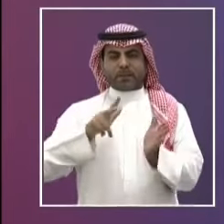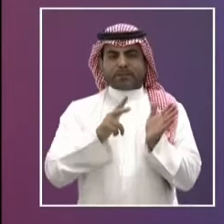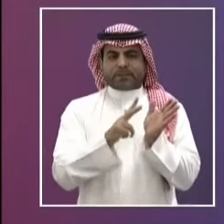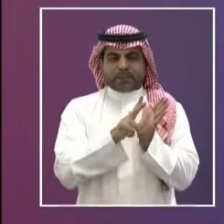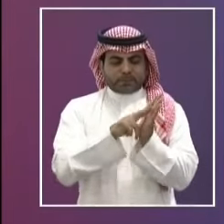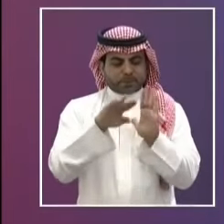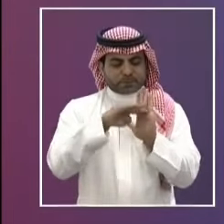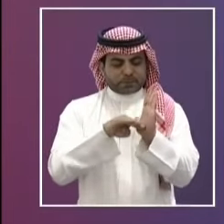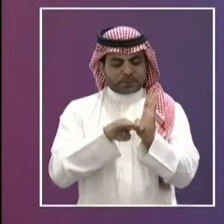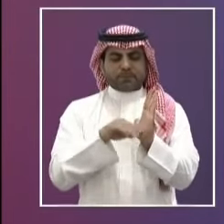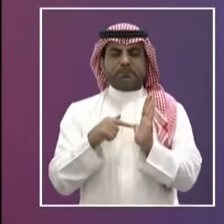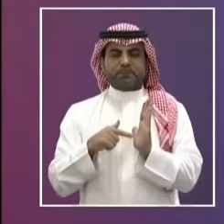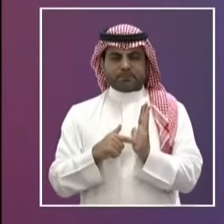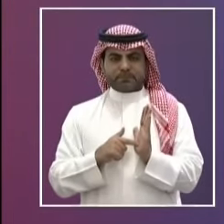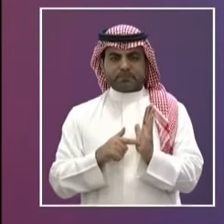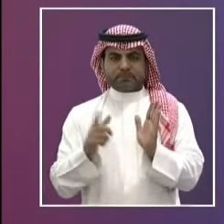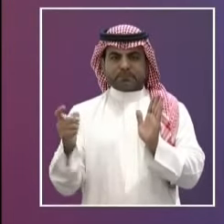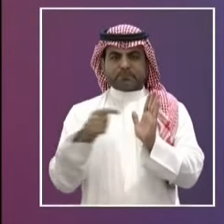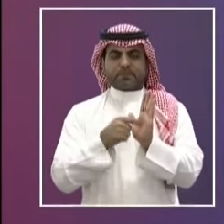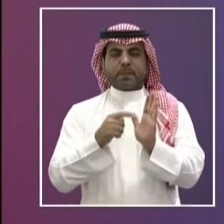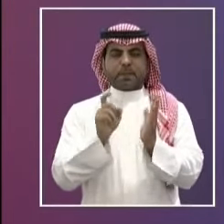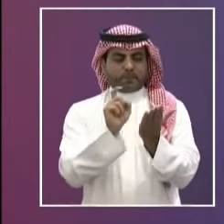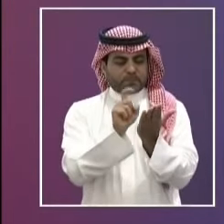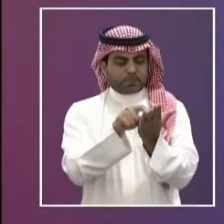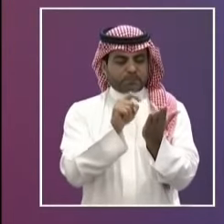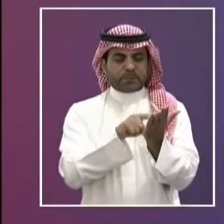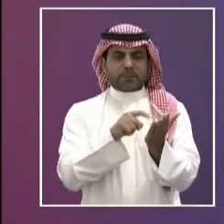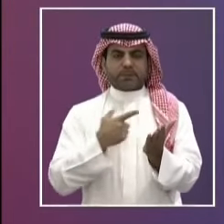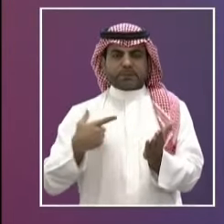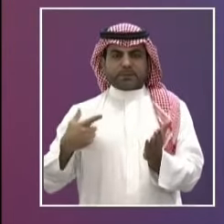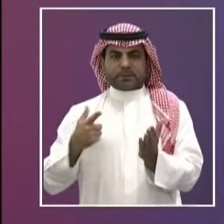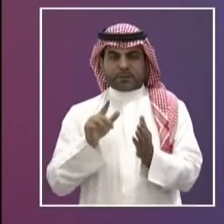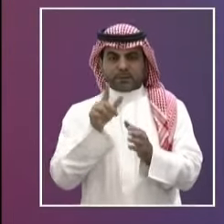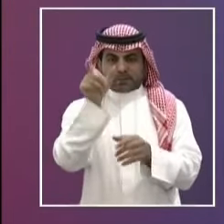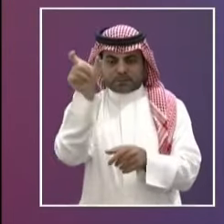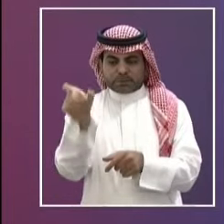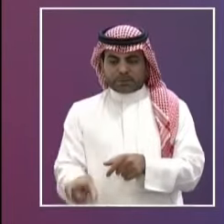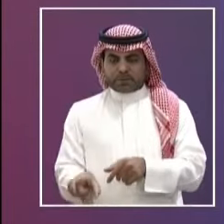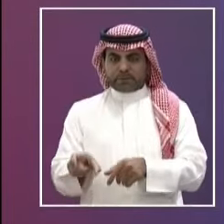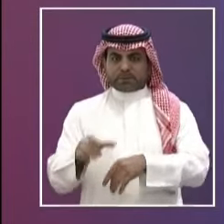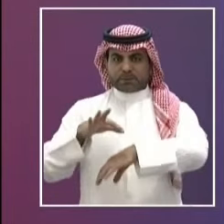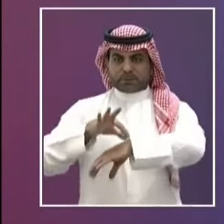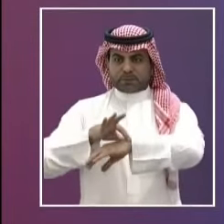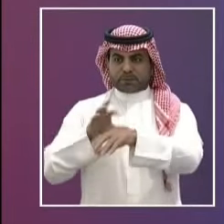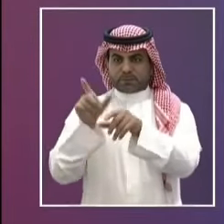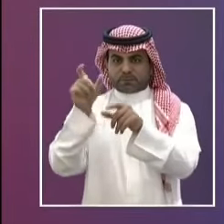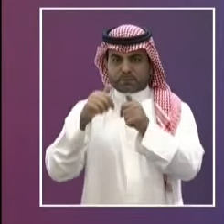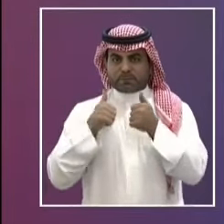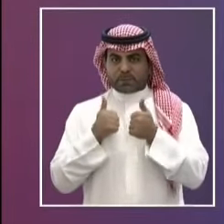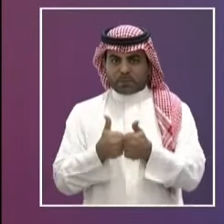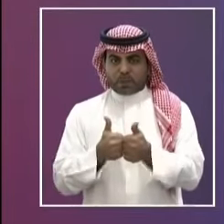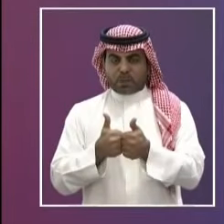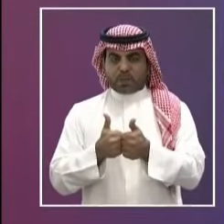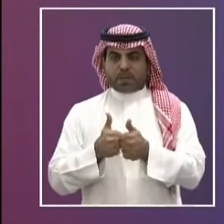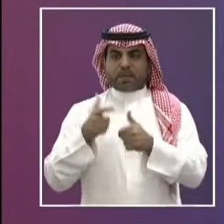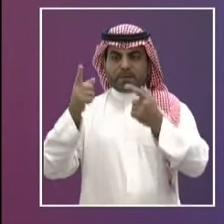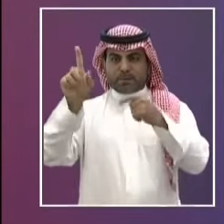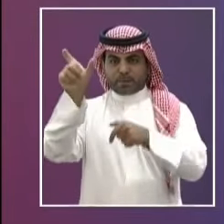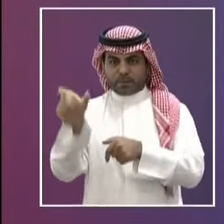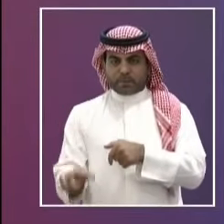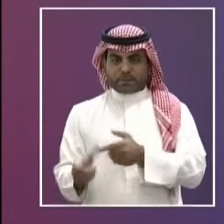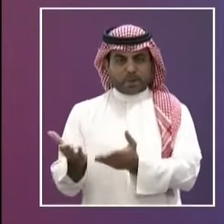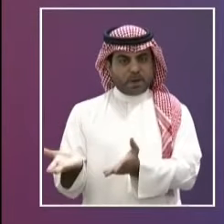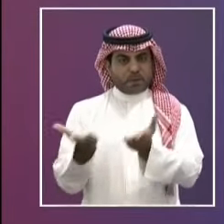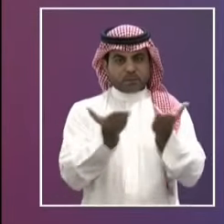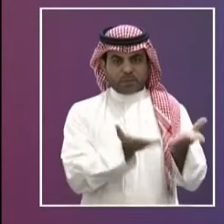المعتمر واختيار الفترة الزمنية بيتم التأكد من الحالة الصحية للمعتمر. إذا كانت حالته الصحية تسمح